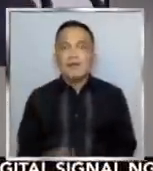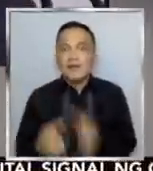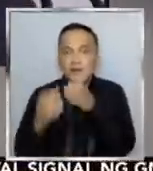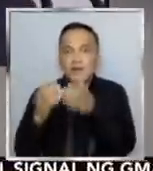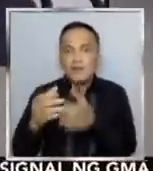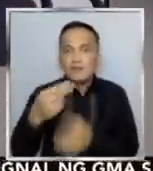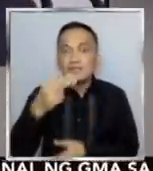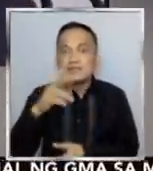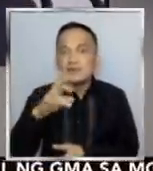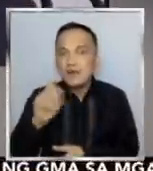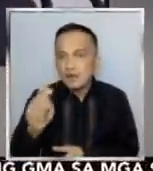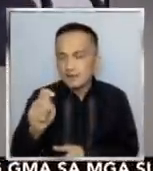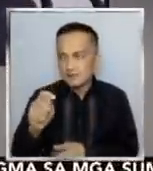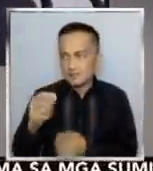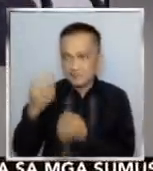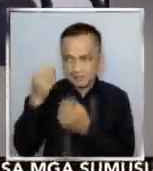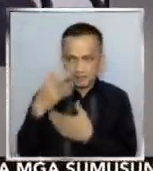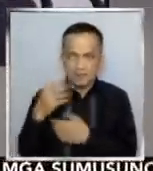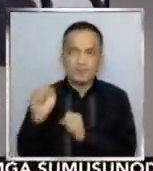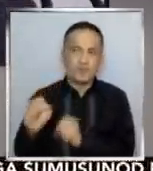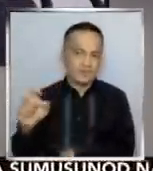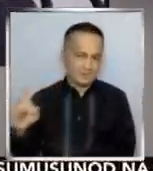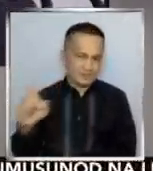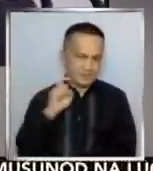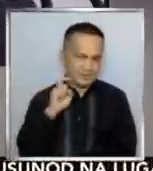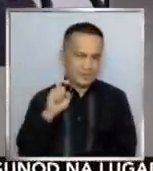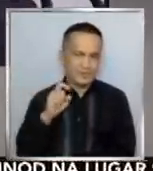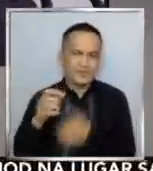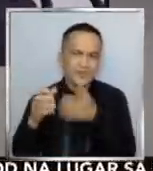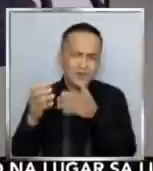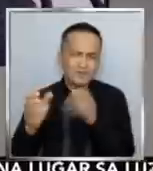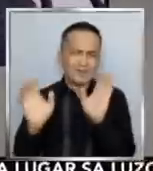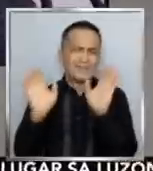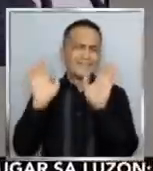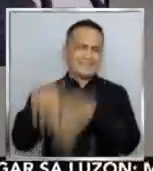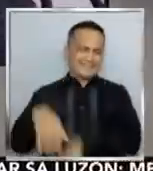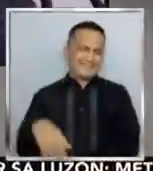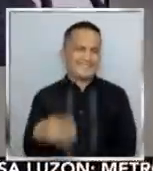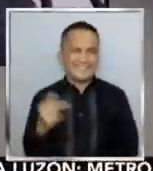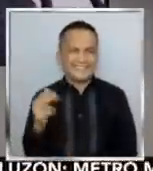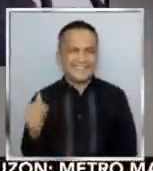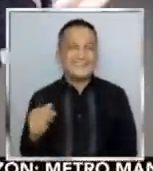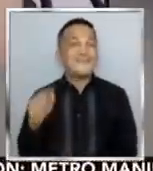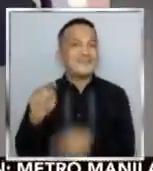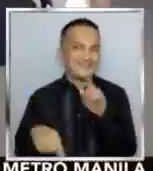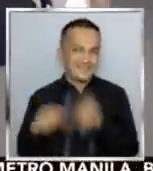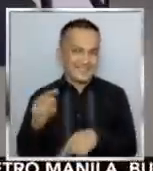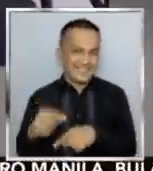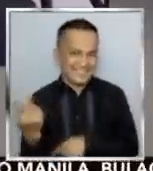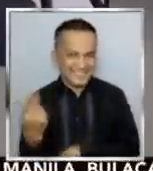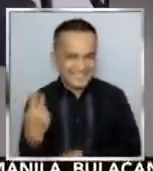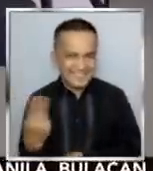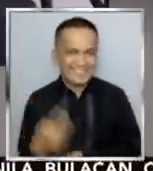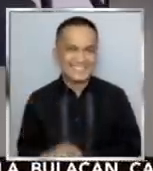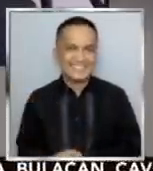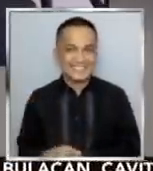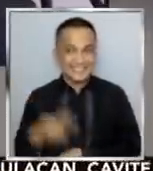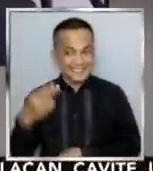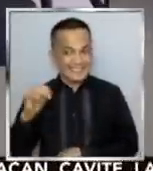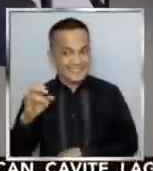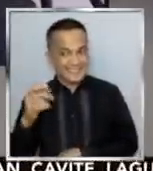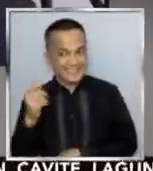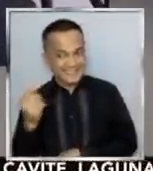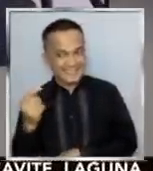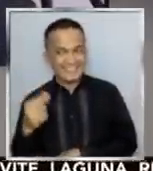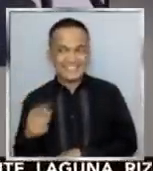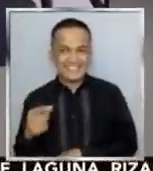namang si Heart? Pwedeng i-text na lang ako. Nag-comment pa. My amiga. Heart, grabe yun. Kinilig lang ako kasi